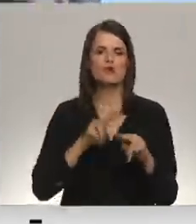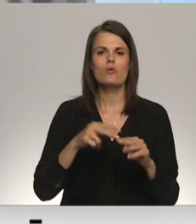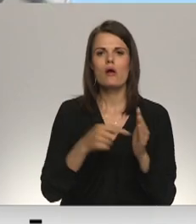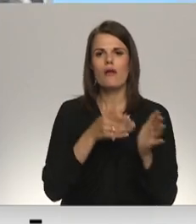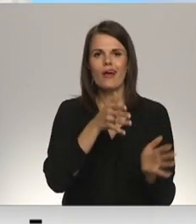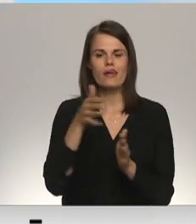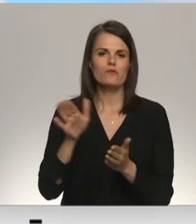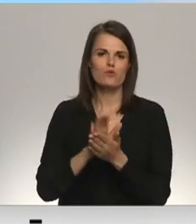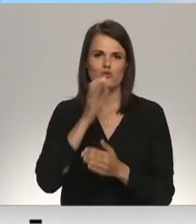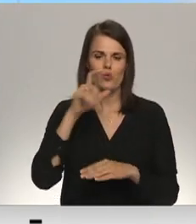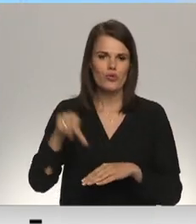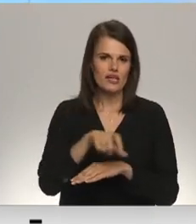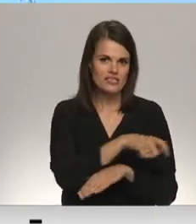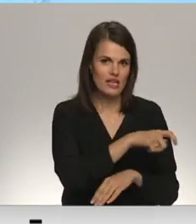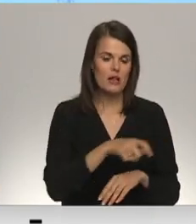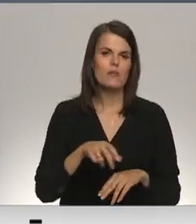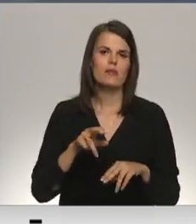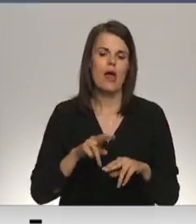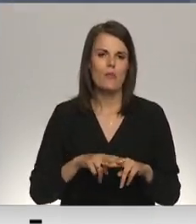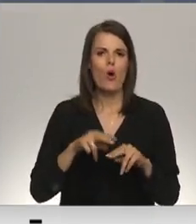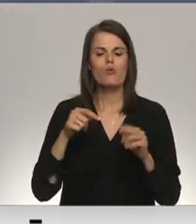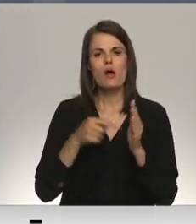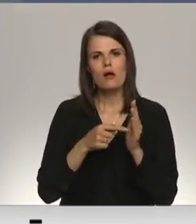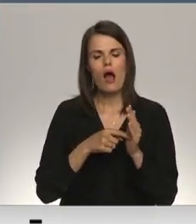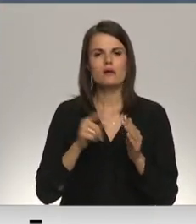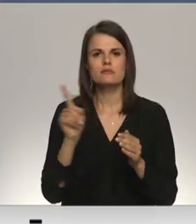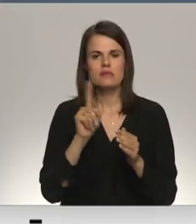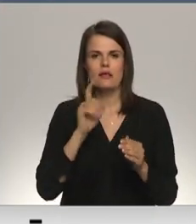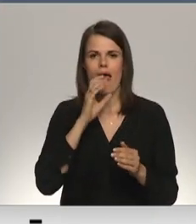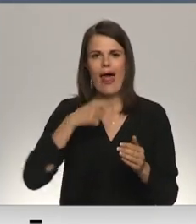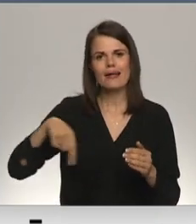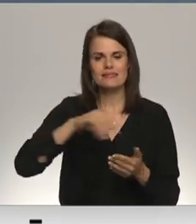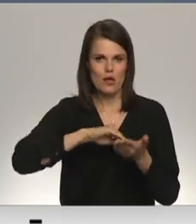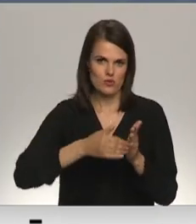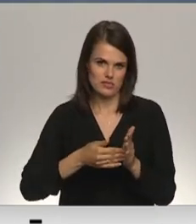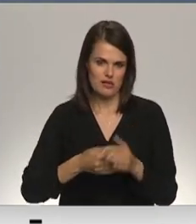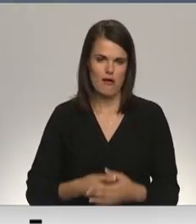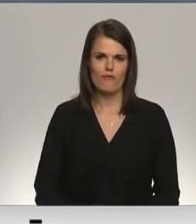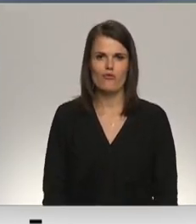tilpnēm un kontroles vējas ezeros. Dāca Siliņa, Artis Supe, Kristaps Dravinieks, Vidzemes televīzija.